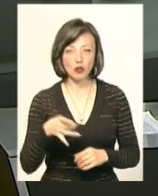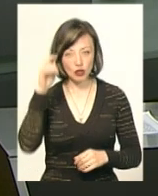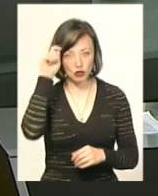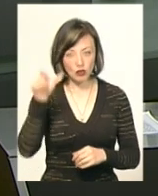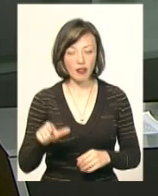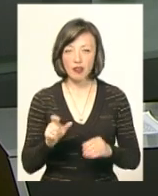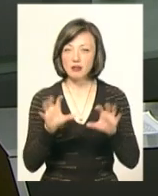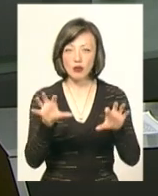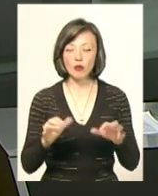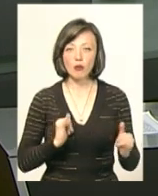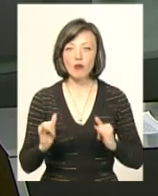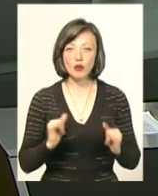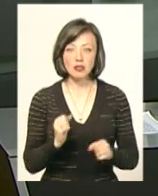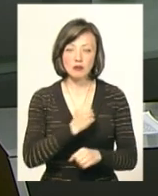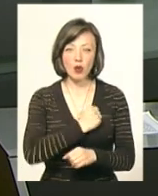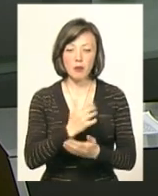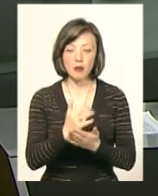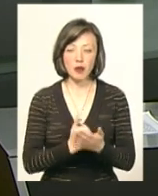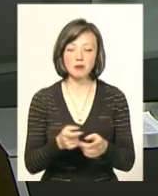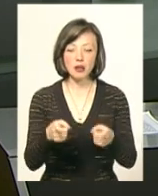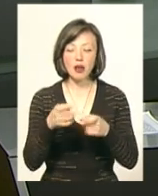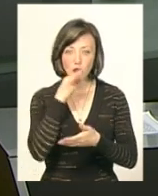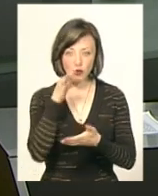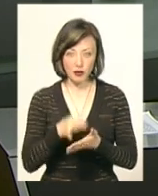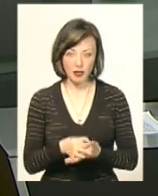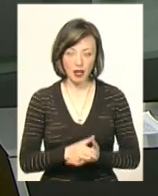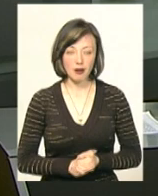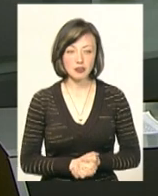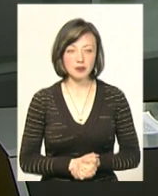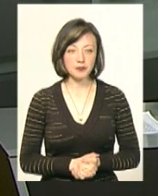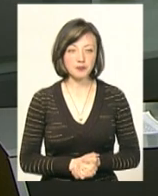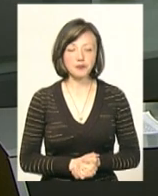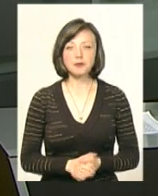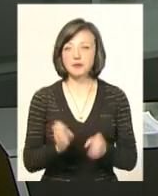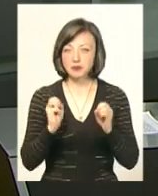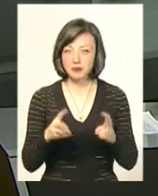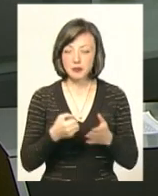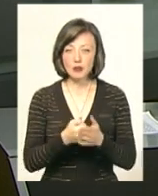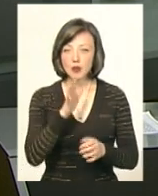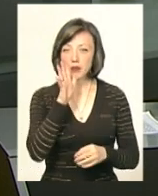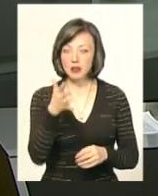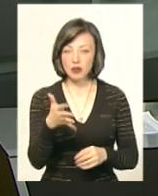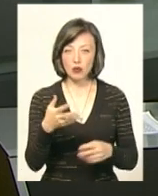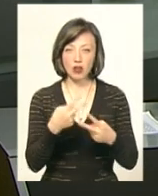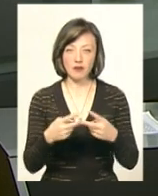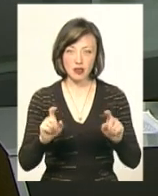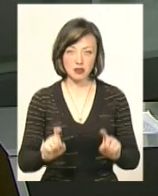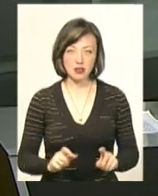за незаконне поводження з боєприпасами притягнуть до відповідальності, каже Інна Глега. Йому загрожує до 5 років